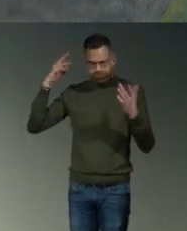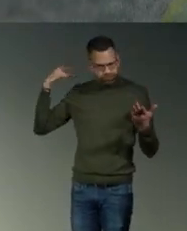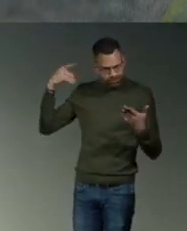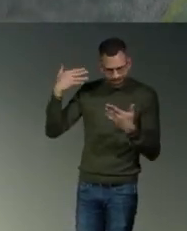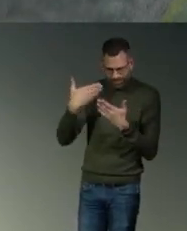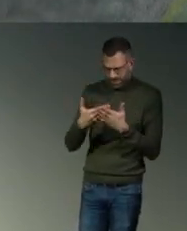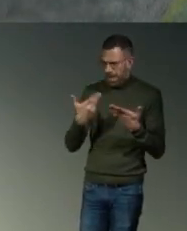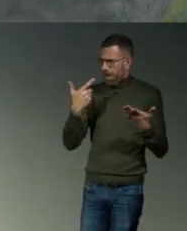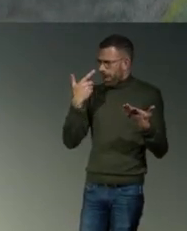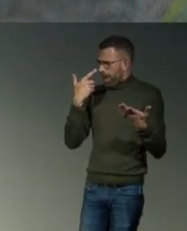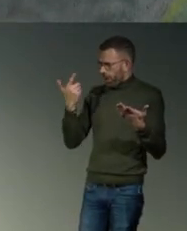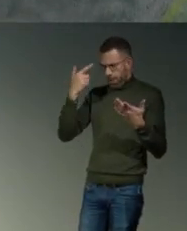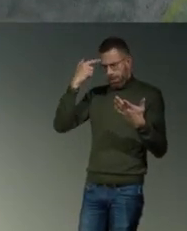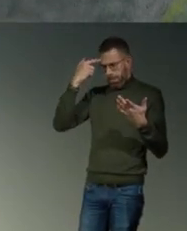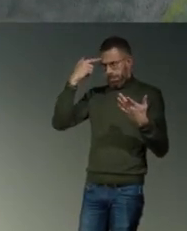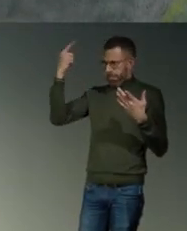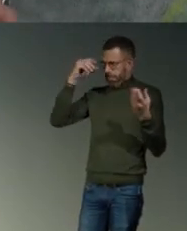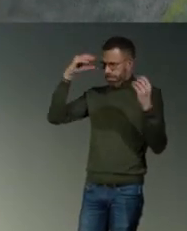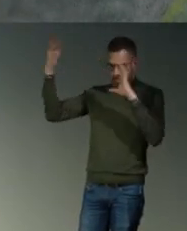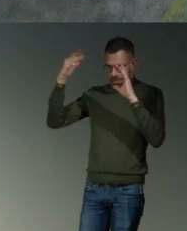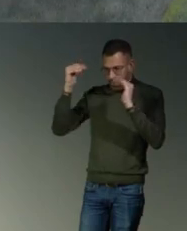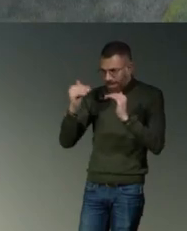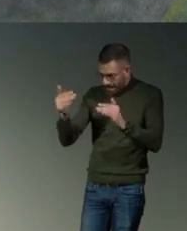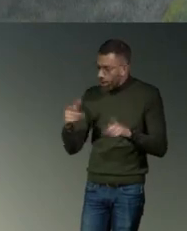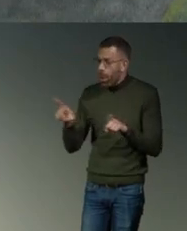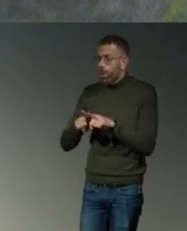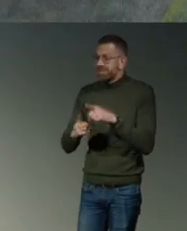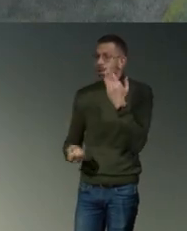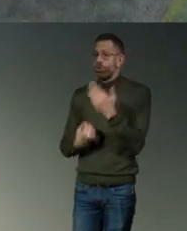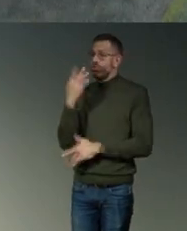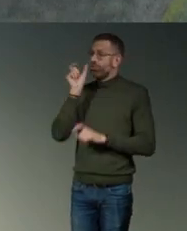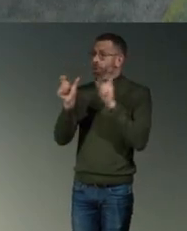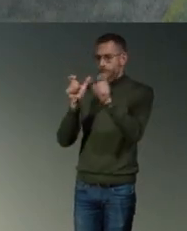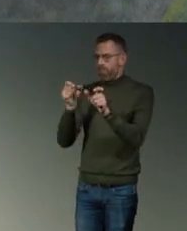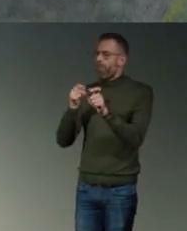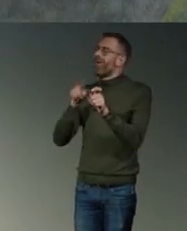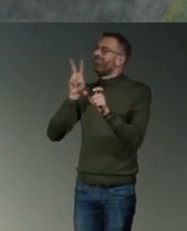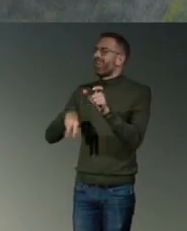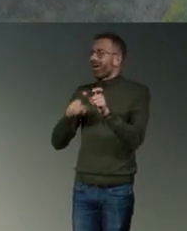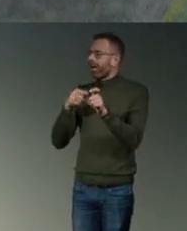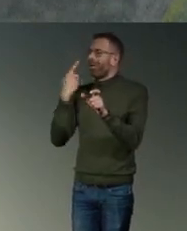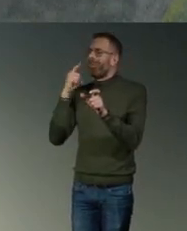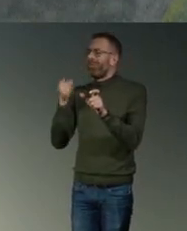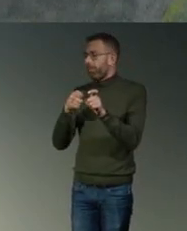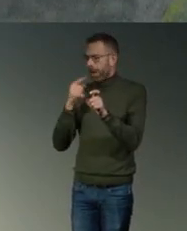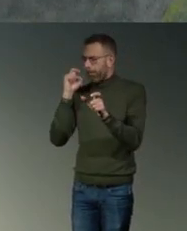certain immobilisme de la pensée. Il y a aussi tous les mots nouveaux qu'on invente pour mentir, effectivement, et pour manipuler